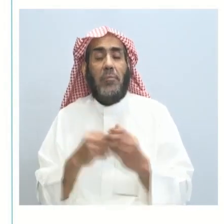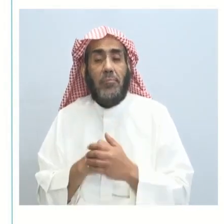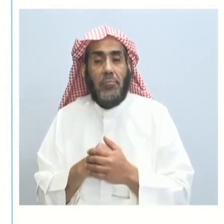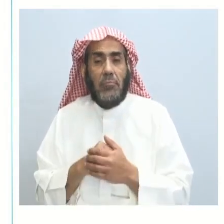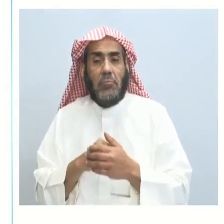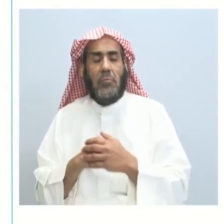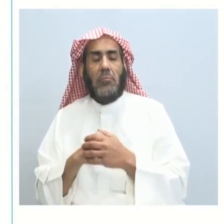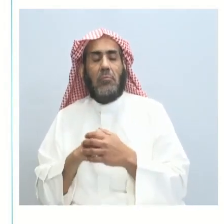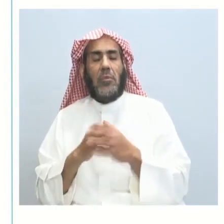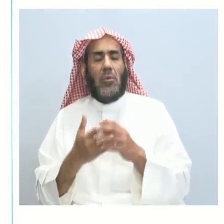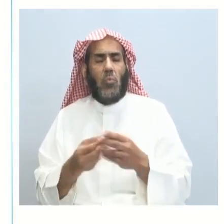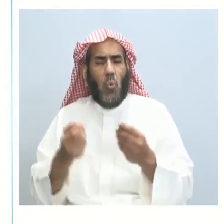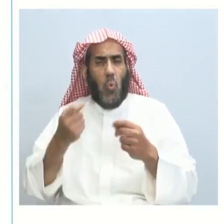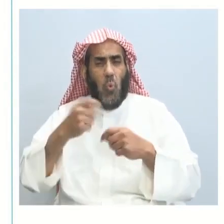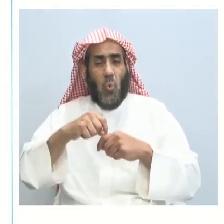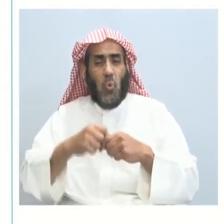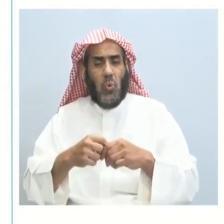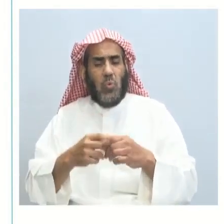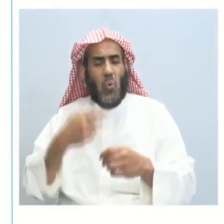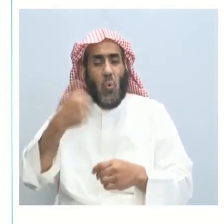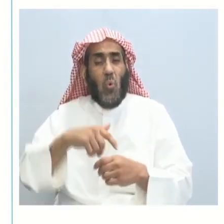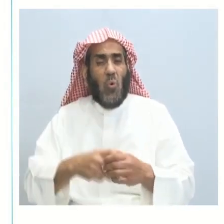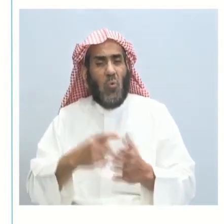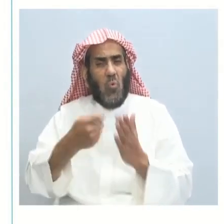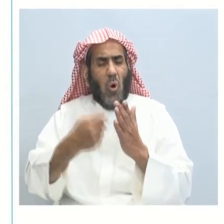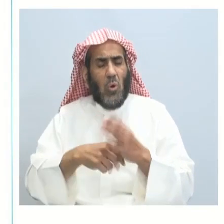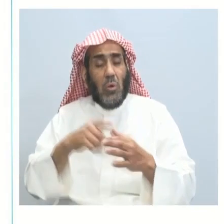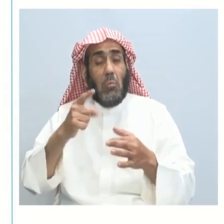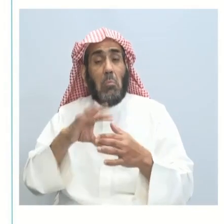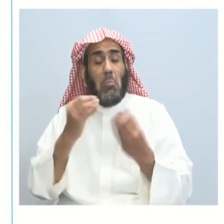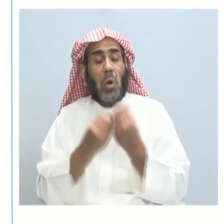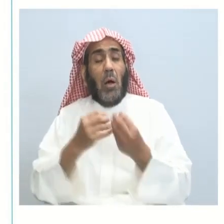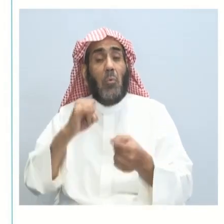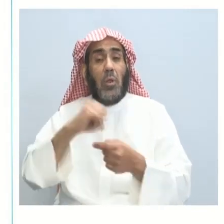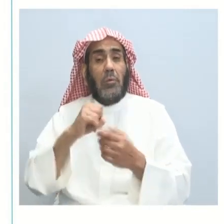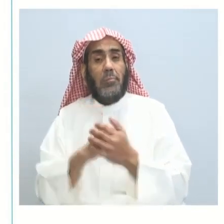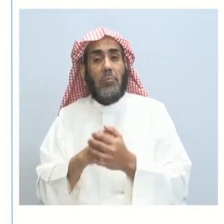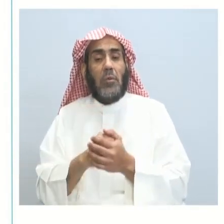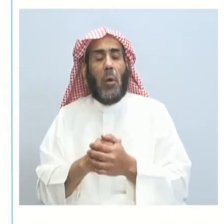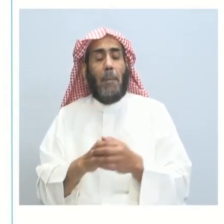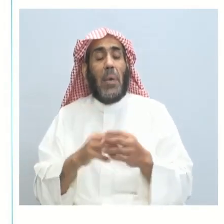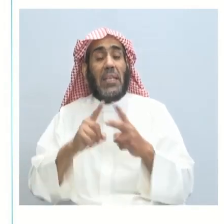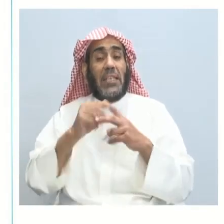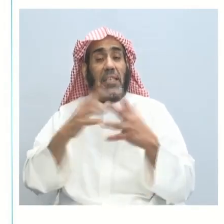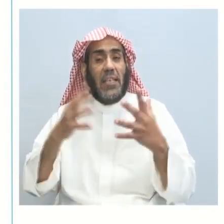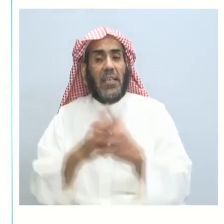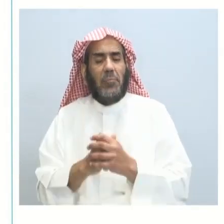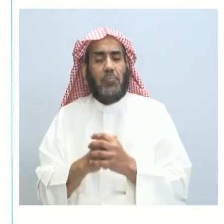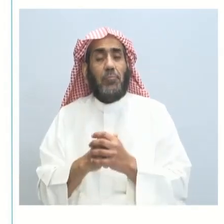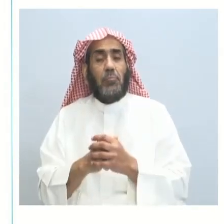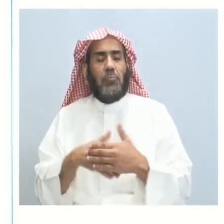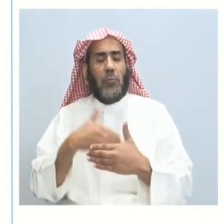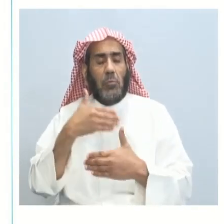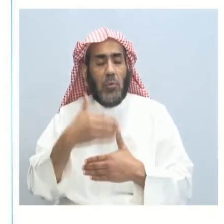قد تتكبد تكاليف وعقود مع منظمين مع تجهيزات